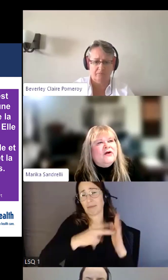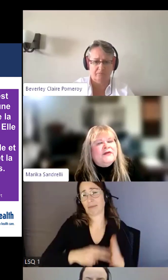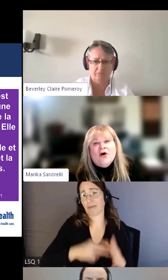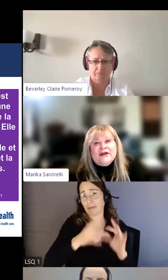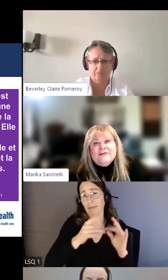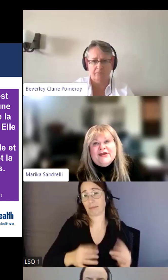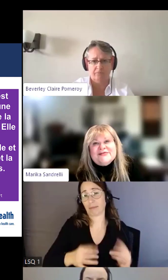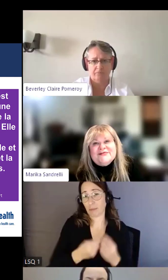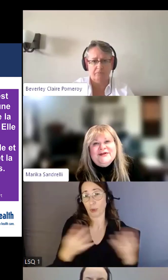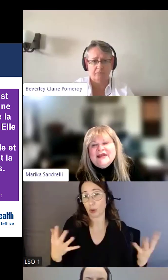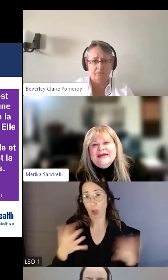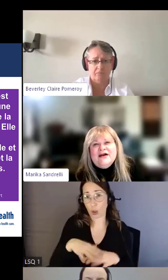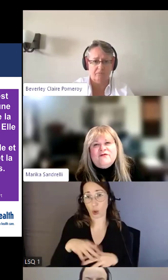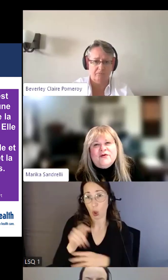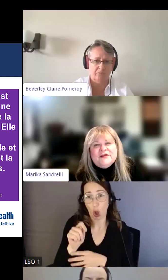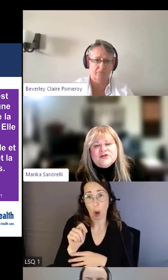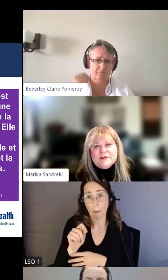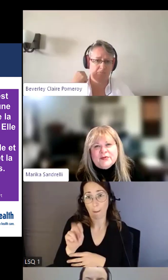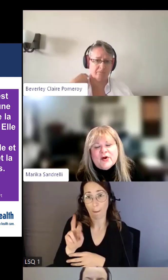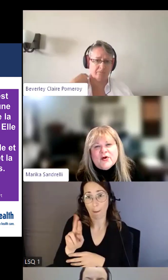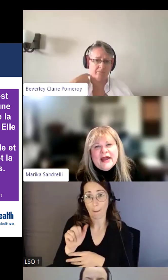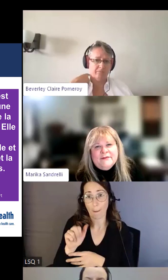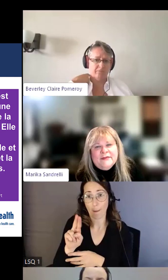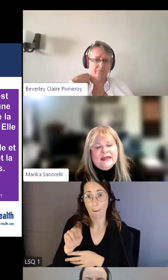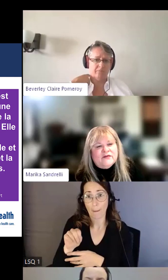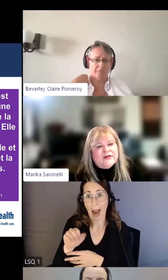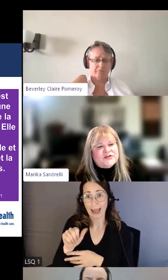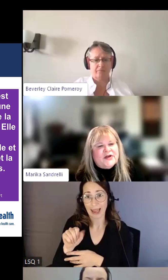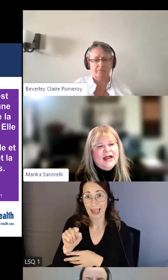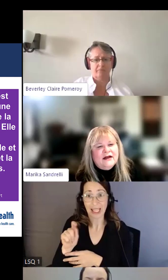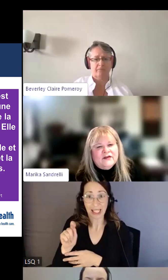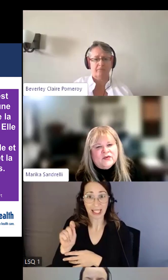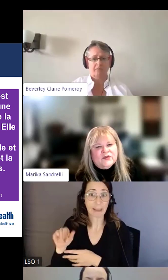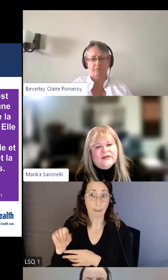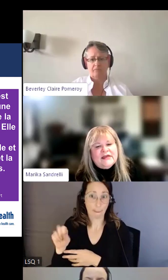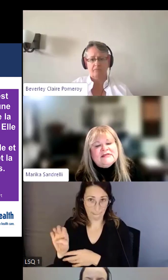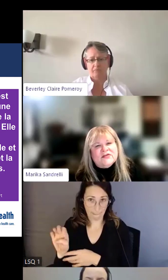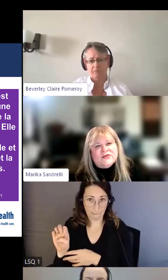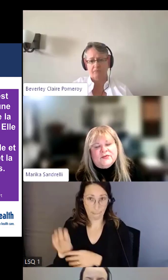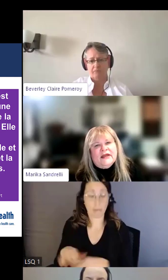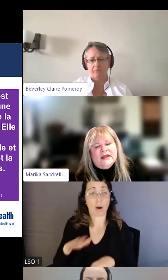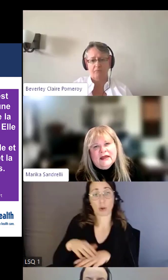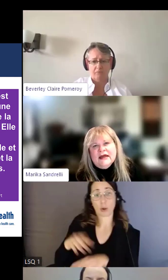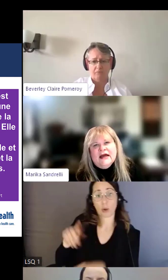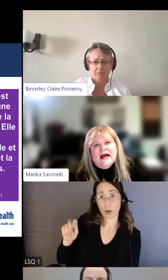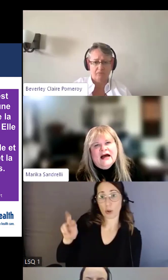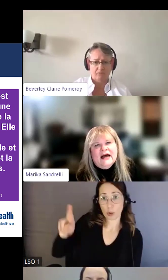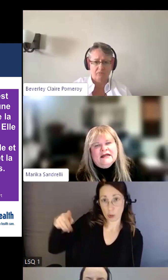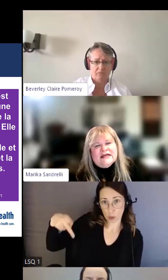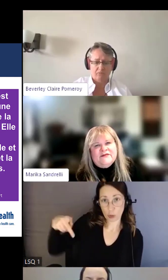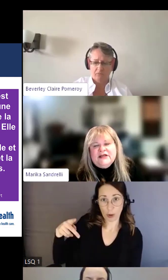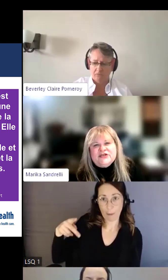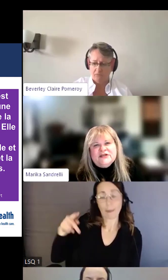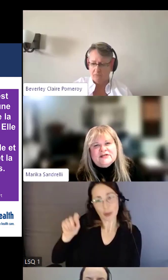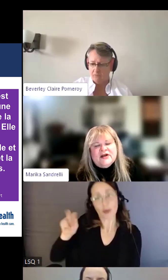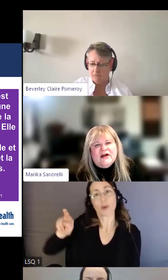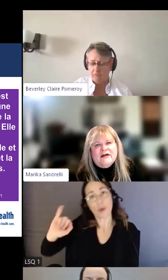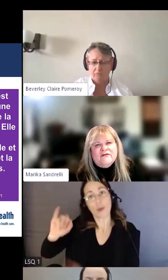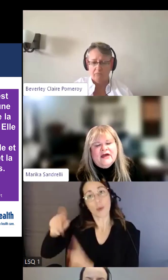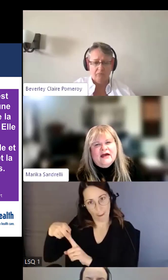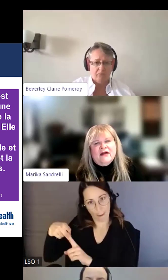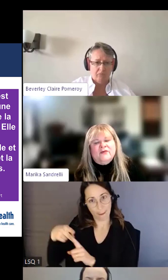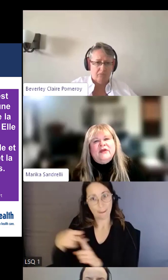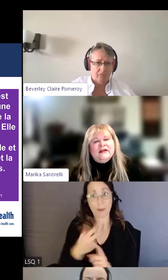Alors, pour le programme TRIP, ces 3 définitions ont été retenues parce